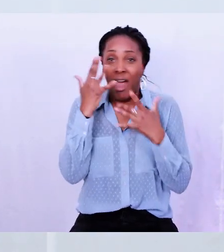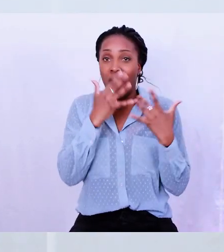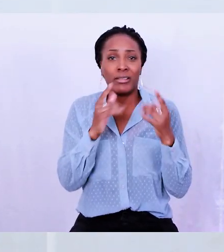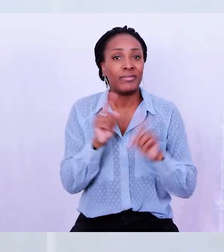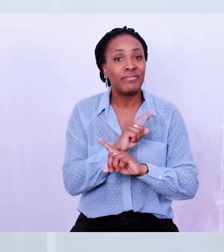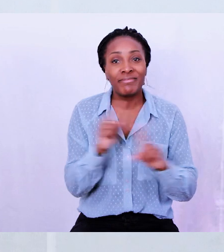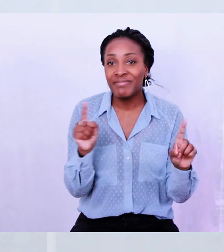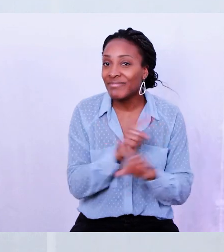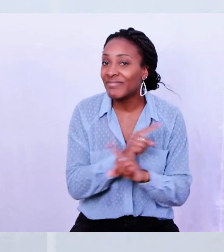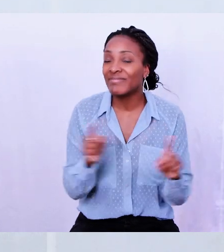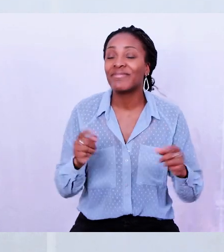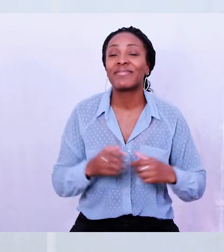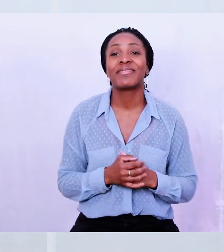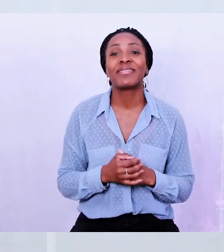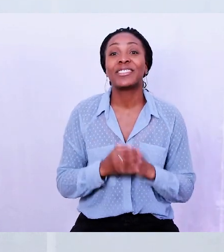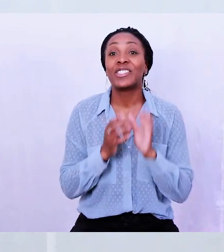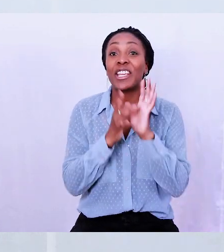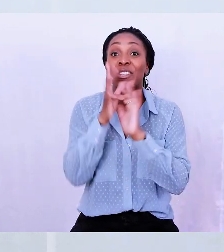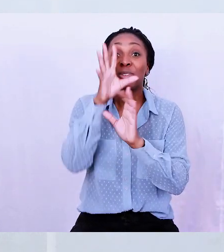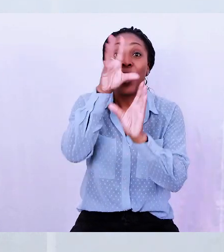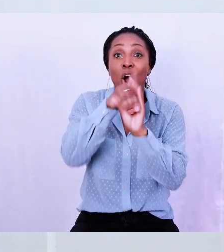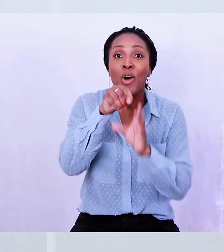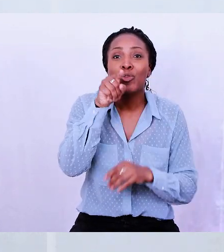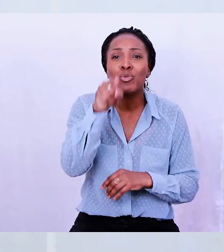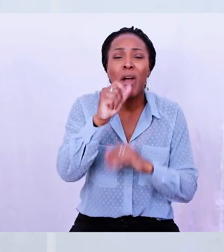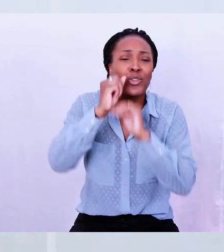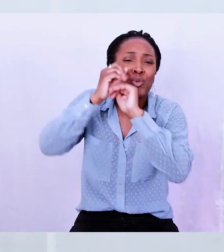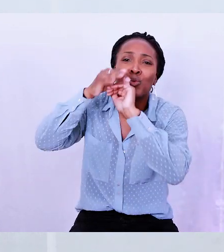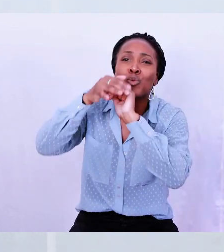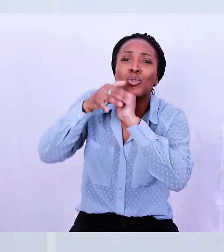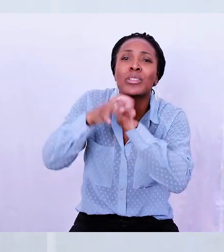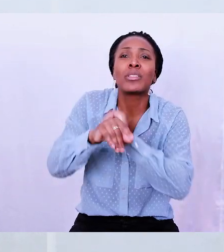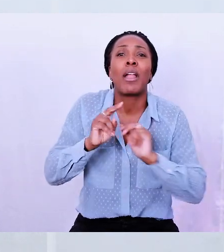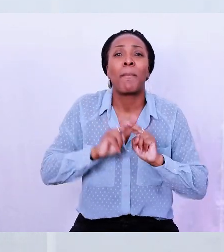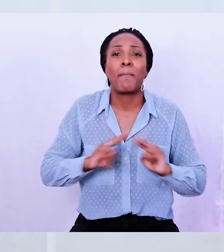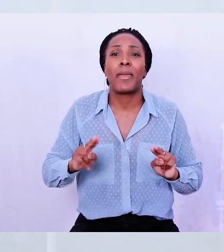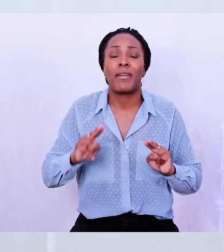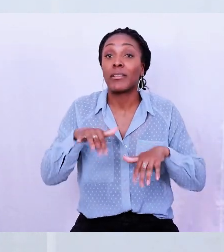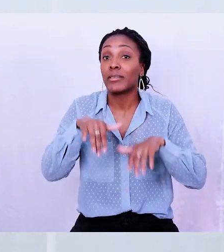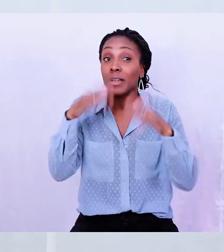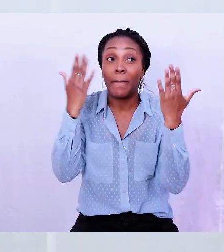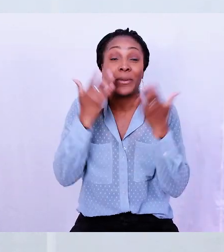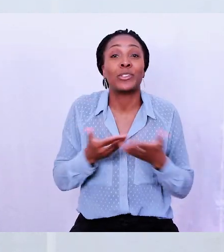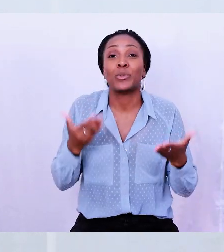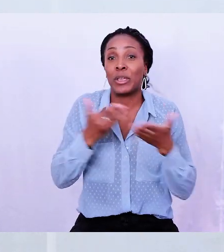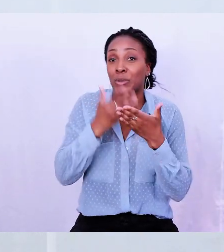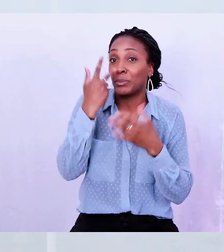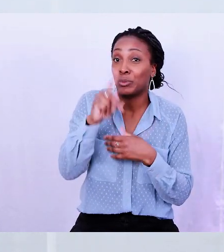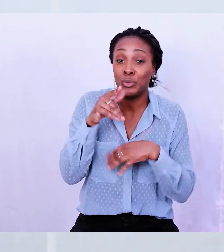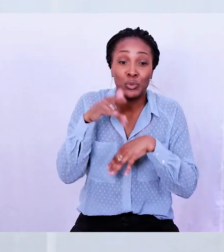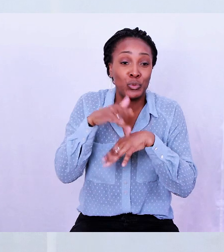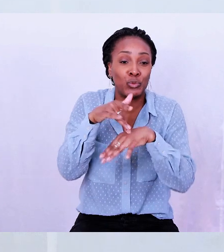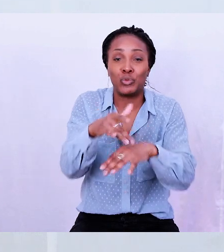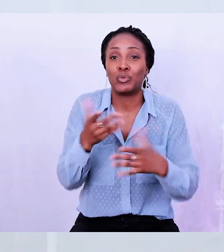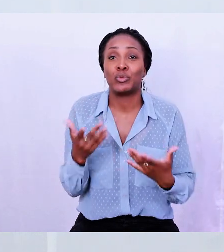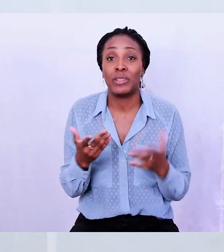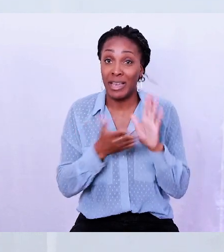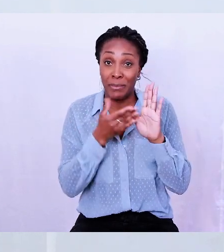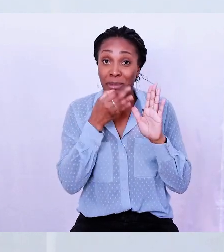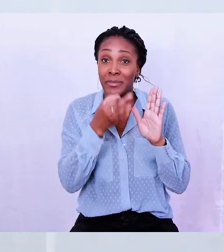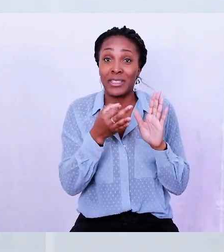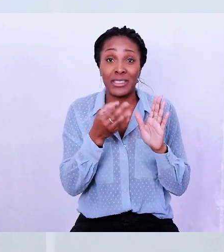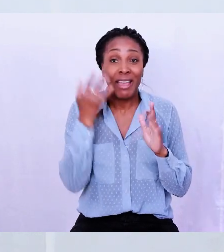Il est la source de la paix en toi, quelles que soient les situations que tu rencontres. La parole déclare on n'a même pas besoin